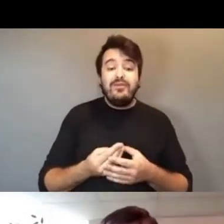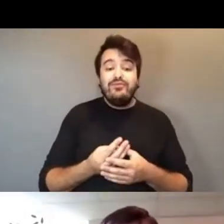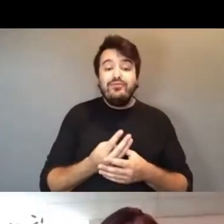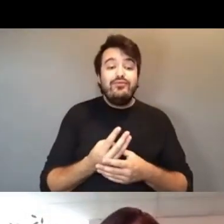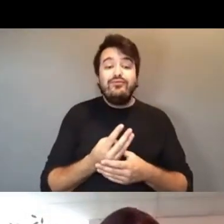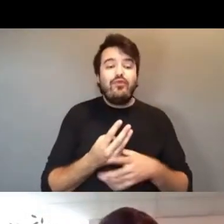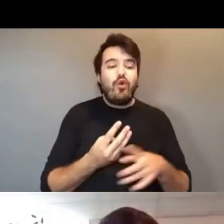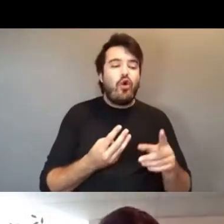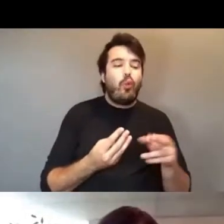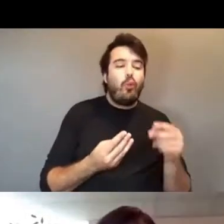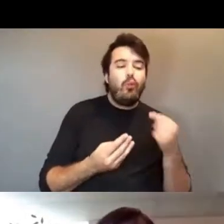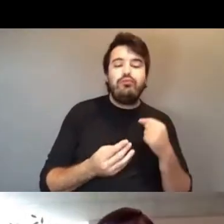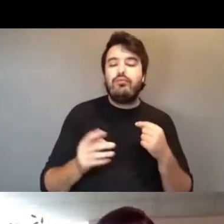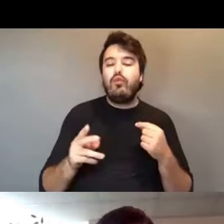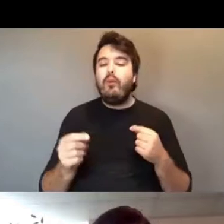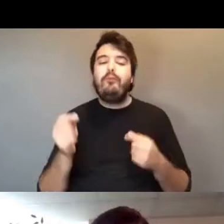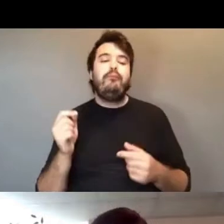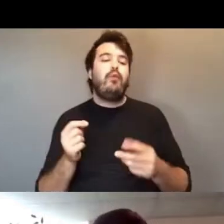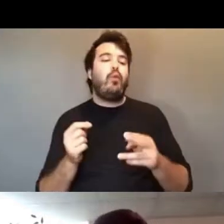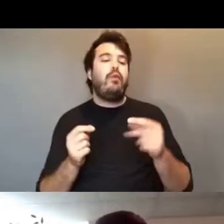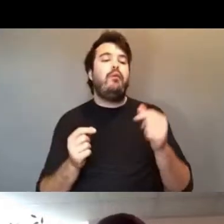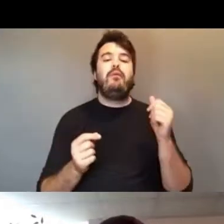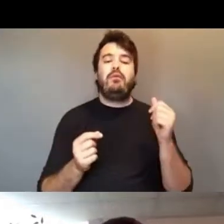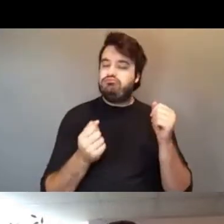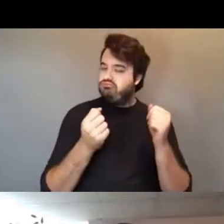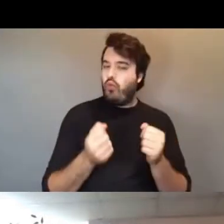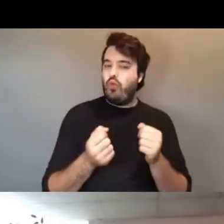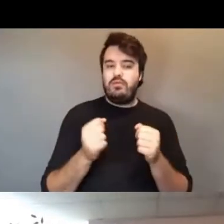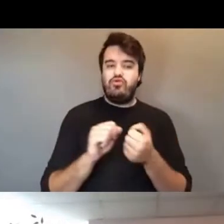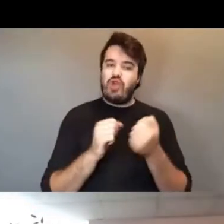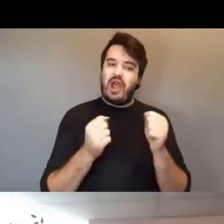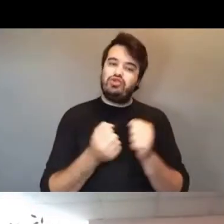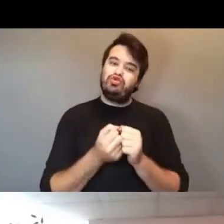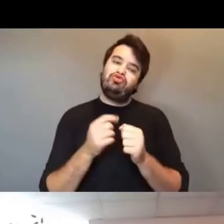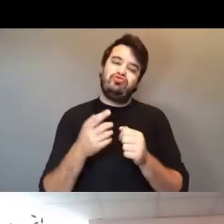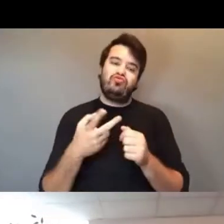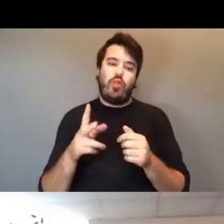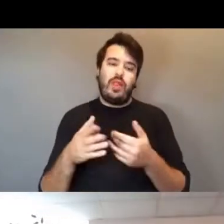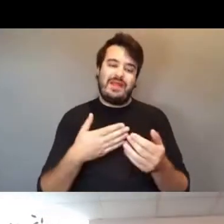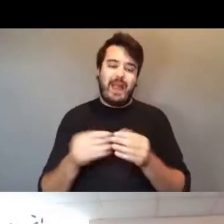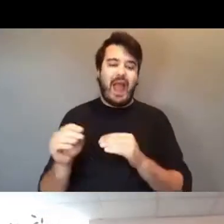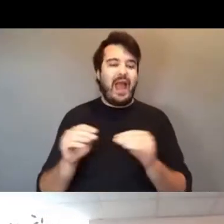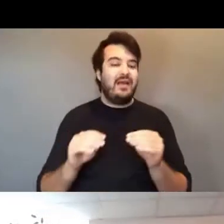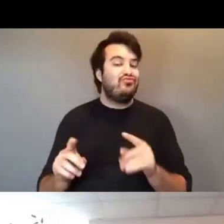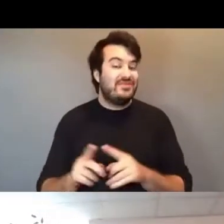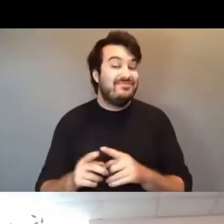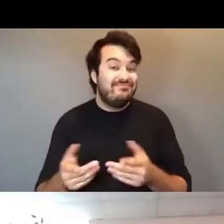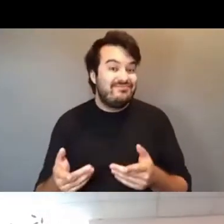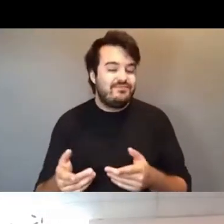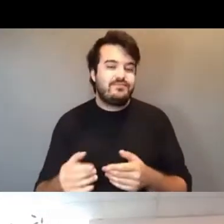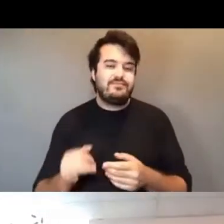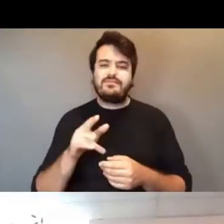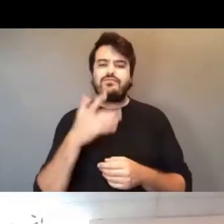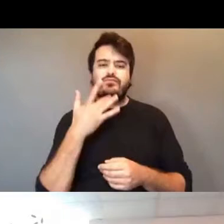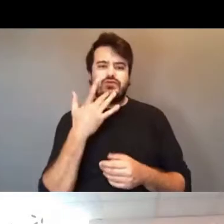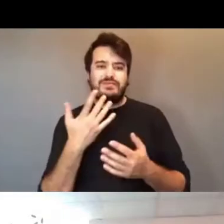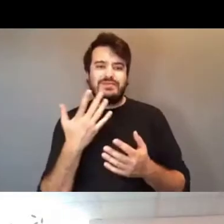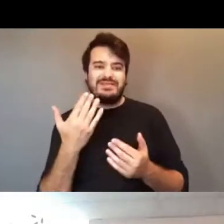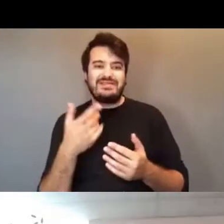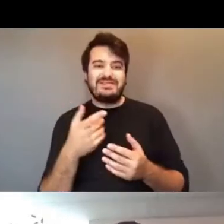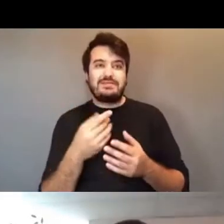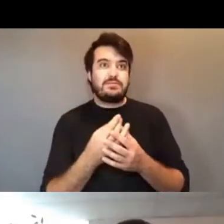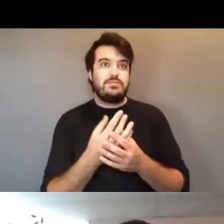train de pousser ici et là. Donc, ça va changer votre espacement. Alors, si vous voulez attendre que votre coriandre devienne